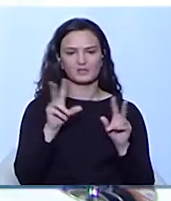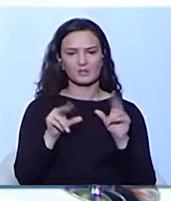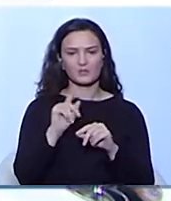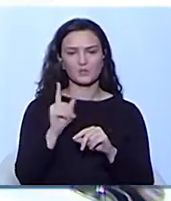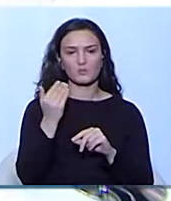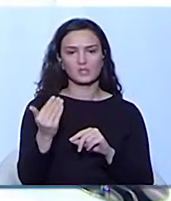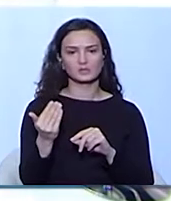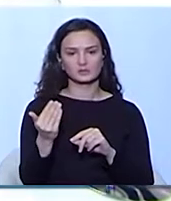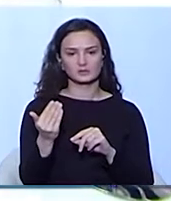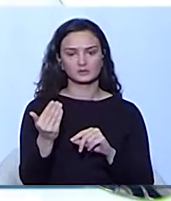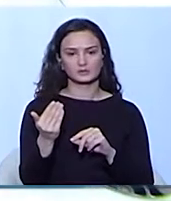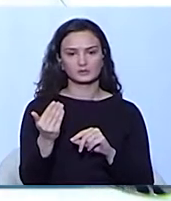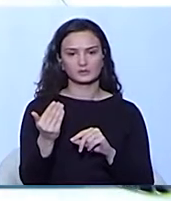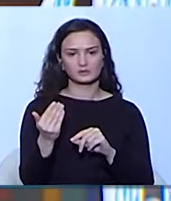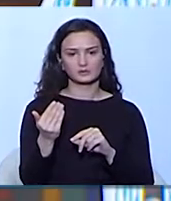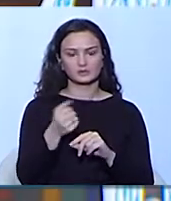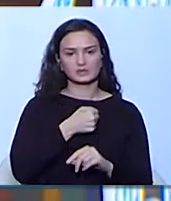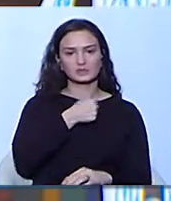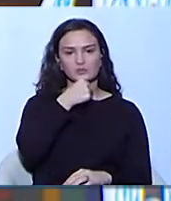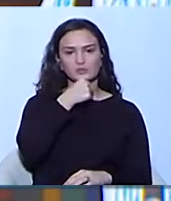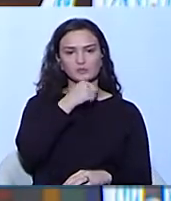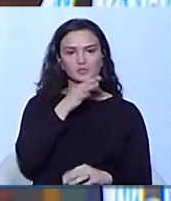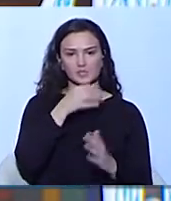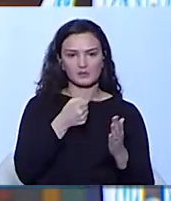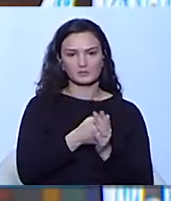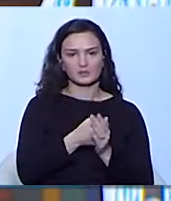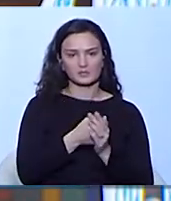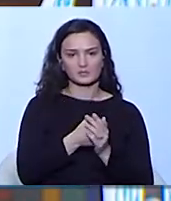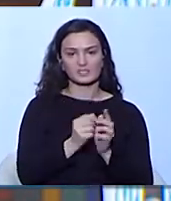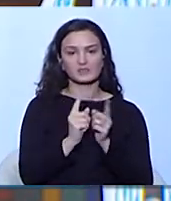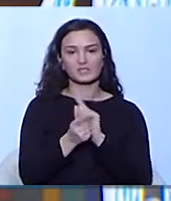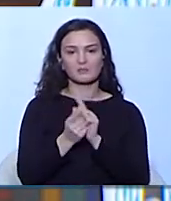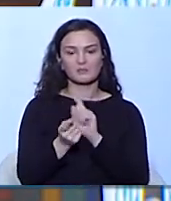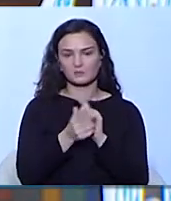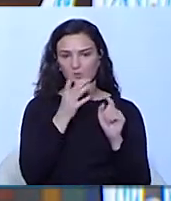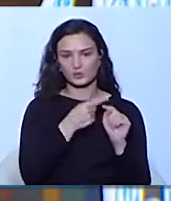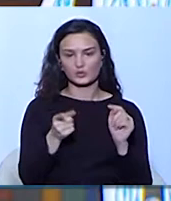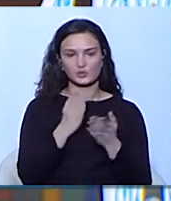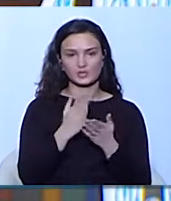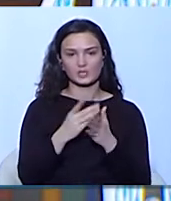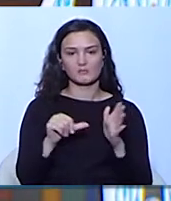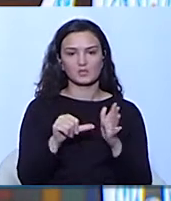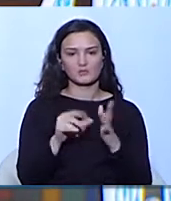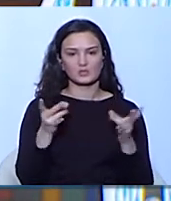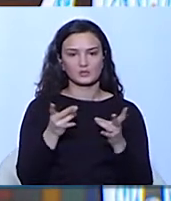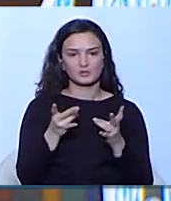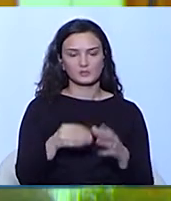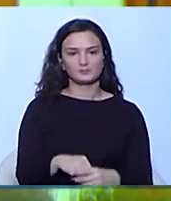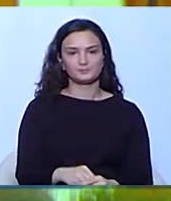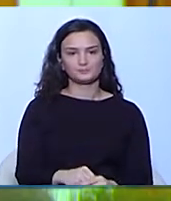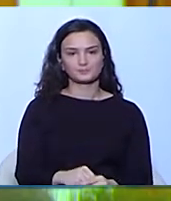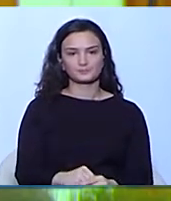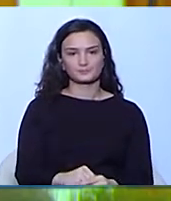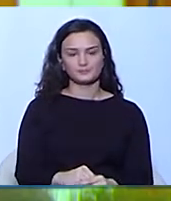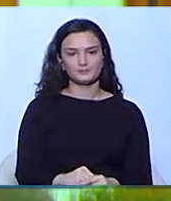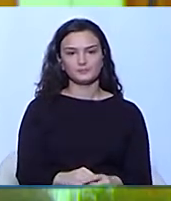მათ, ასე ვთქვათ, დასრულობის ასაკამდე მიაღწიეს. შესაბამისად, ცვლილებების პერიოდში არიან და დახმარება ჭირდებათ. ძალიან მნიშვნელოვანი